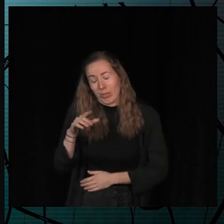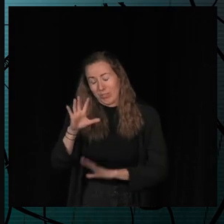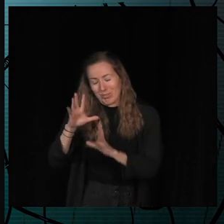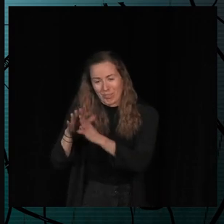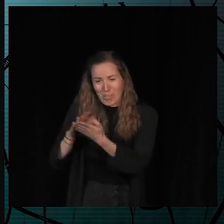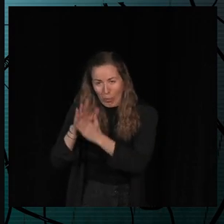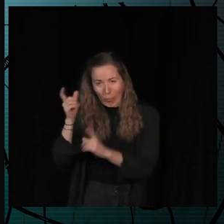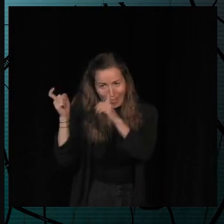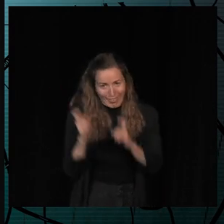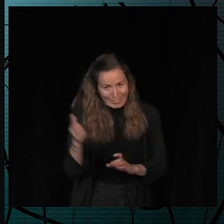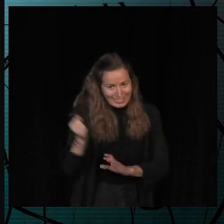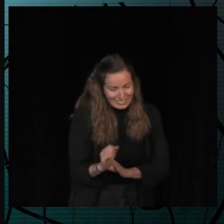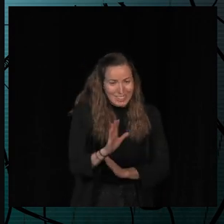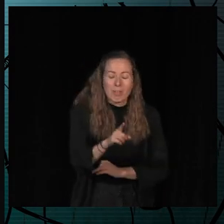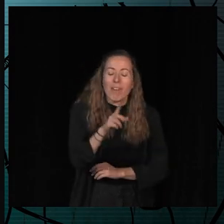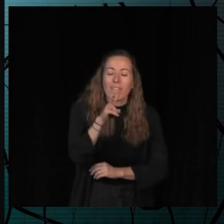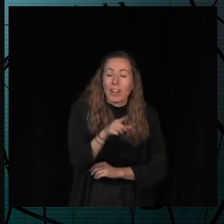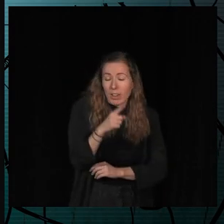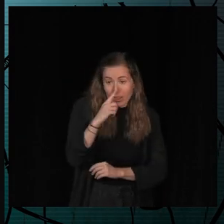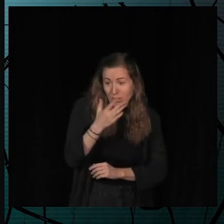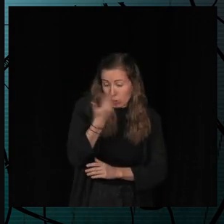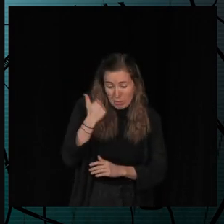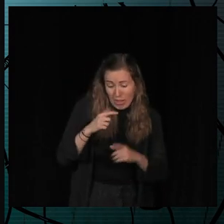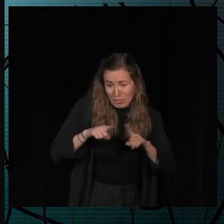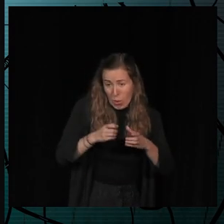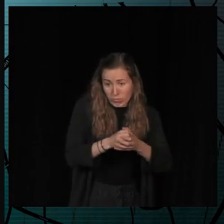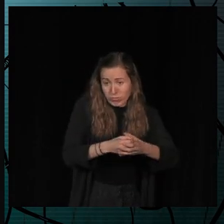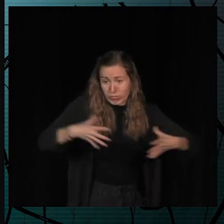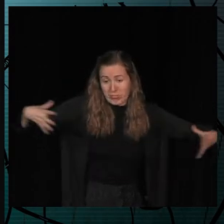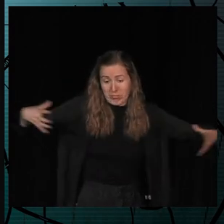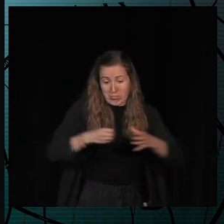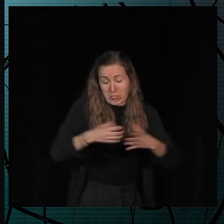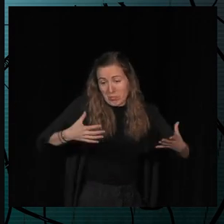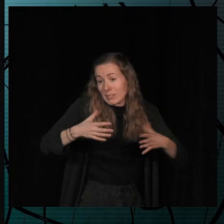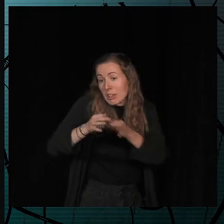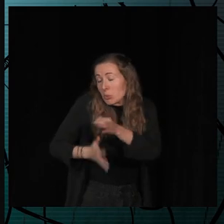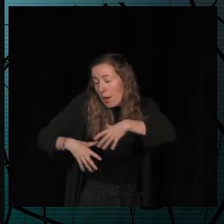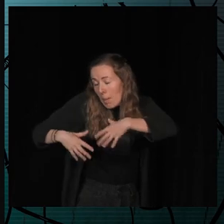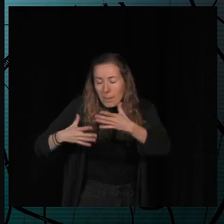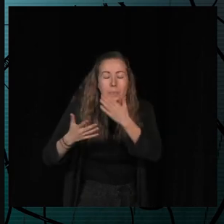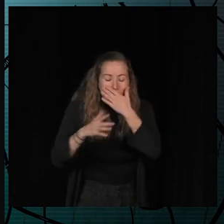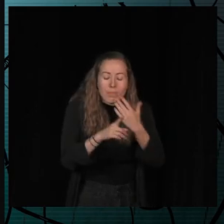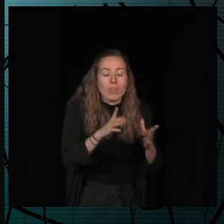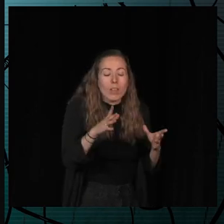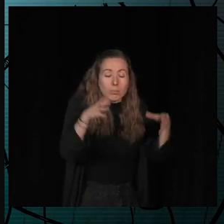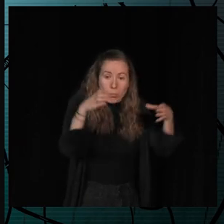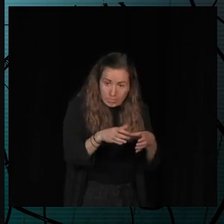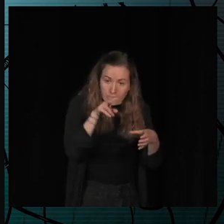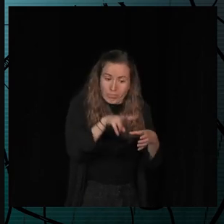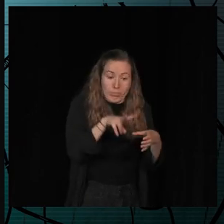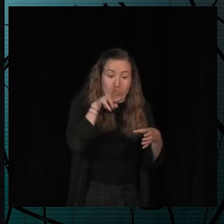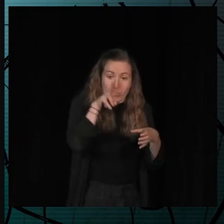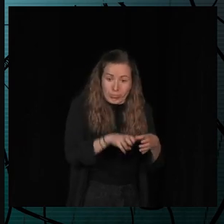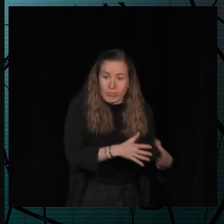c'est mais franchement je sais pas si ça fait une grande différence mais ce qui montre chose avec lequel nous en tant comme clinicien on